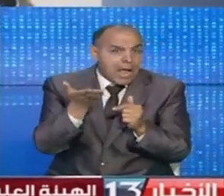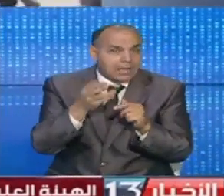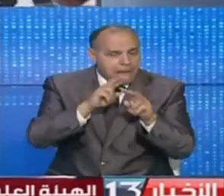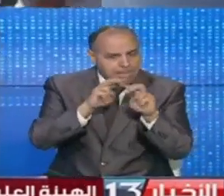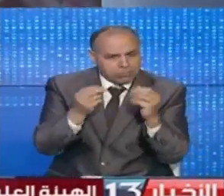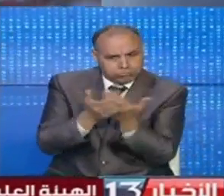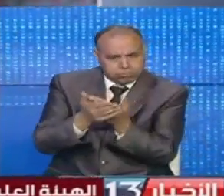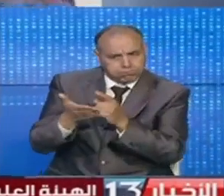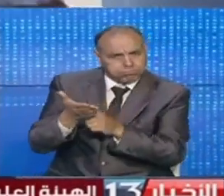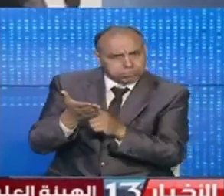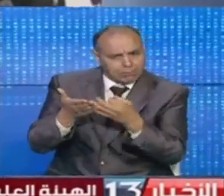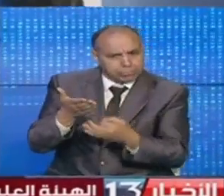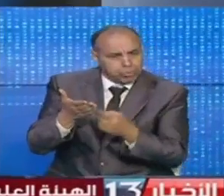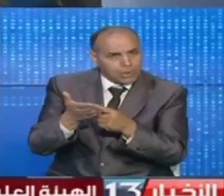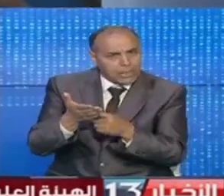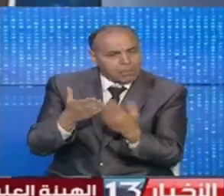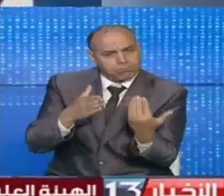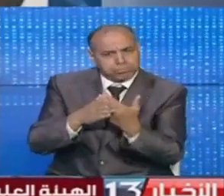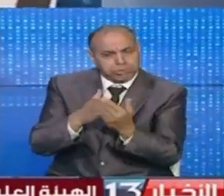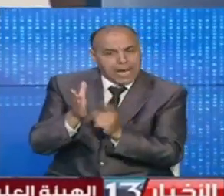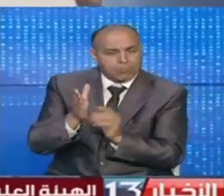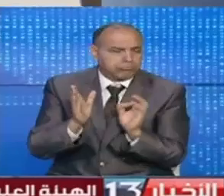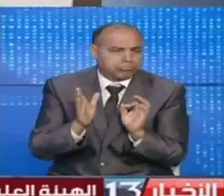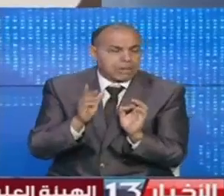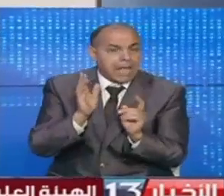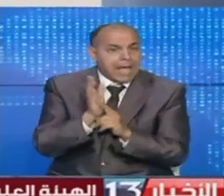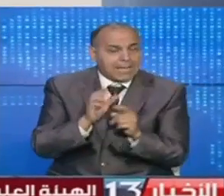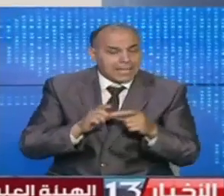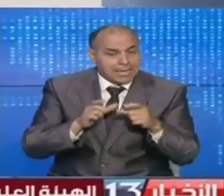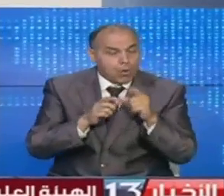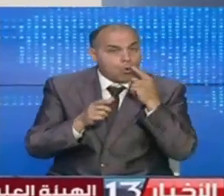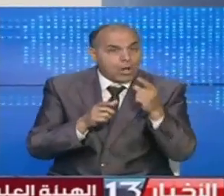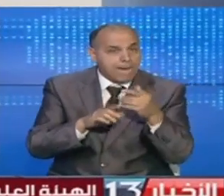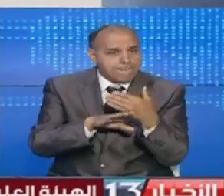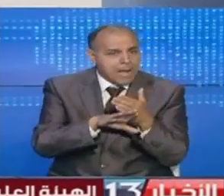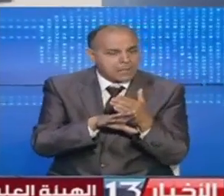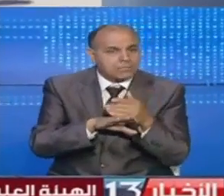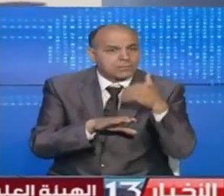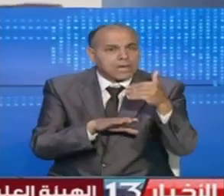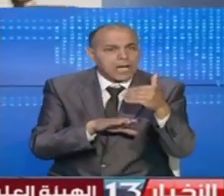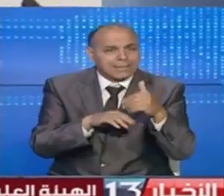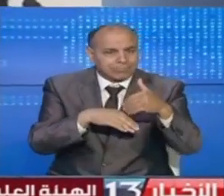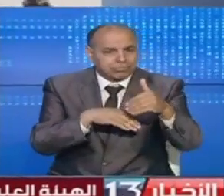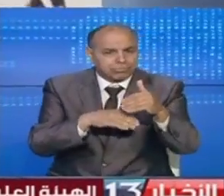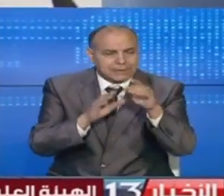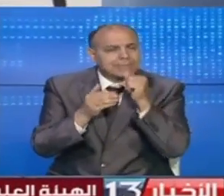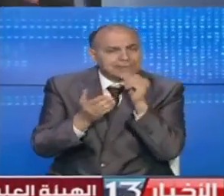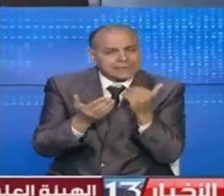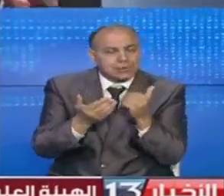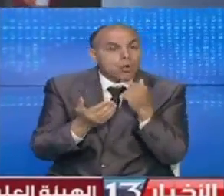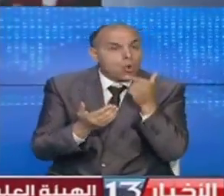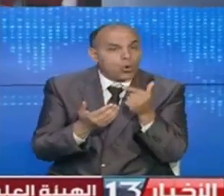دراسة ملفه بشكل يجعله في تعارض مع القانون، أكدت الهيكا أنه سيتم الالتجاء إلى قائمة الانتظار